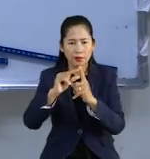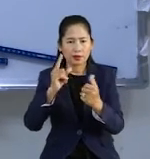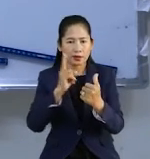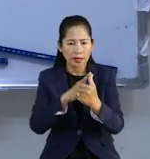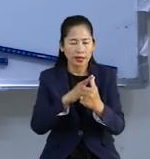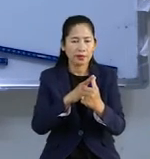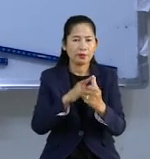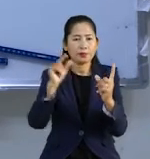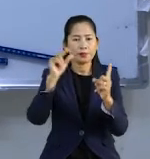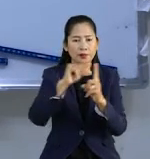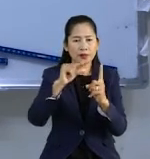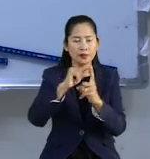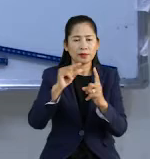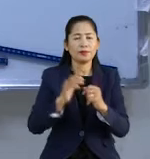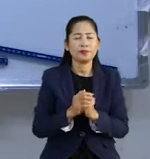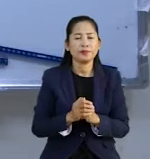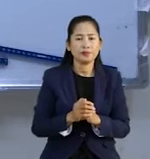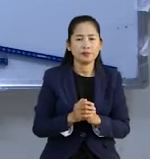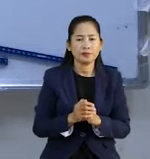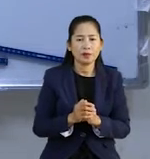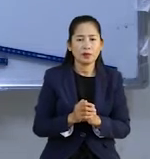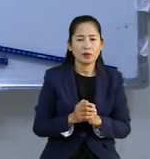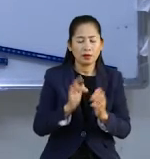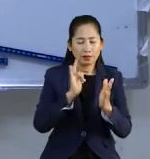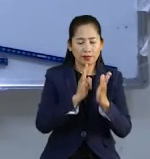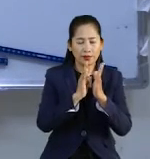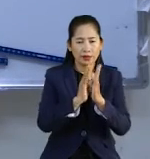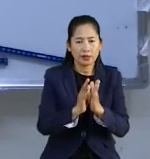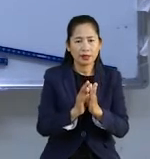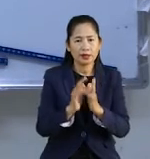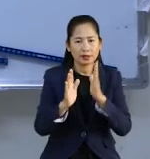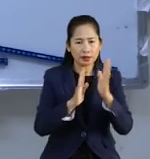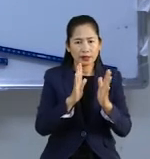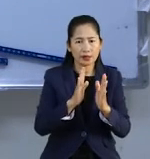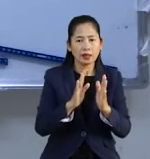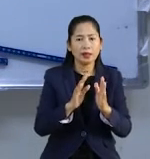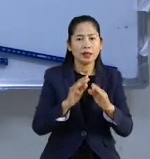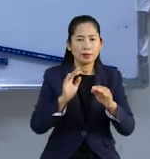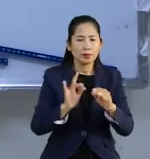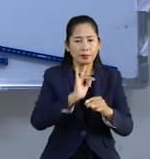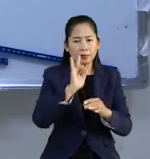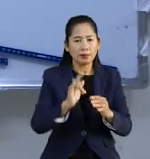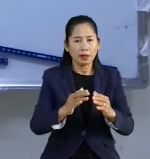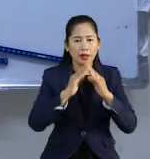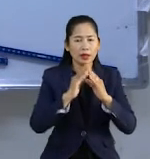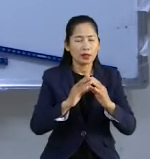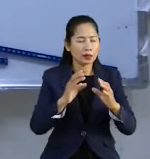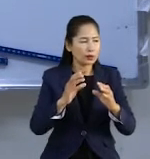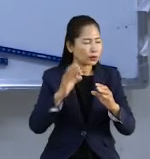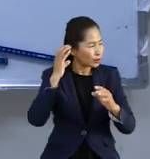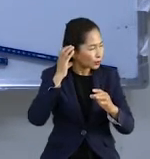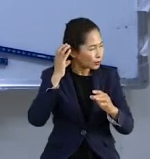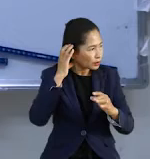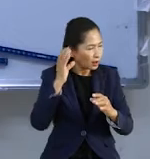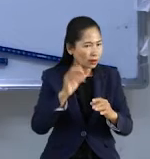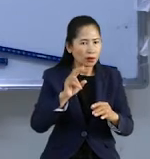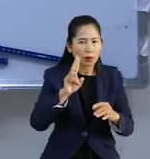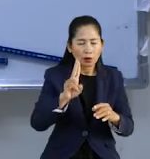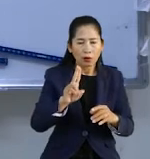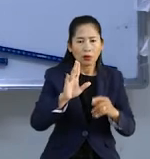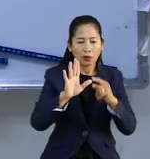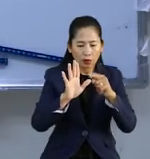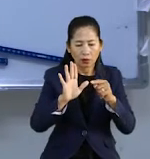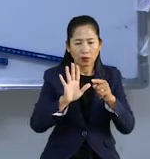เจียงตามดองตีสปัญญาสัญญาผัดเลือสำหรับบังการโสสระ